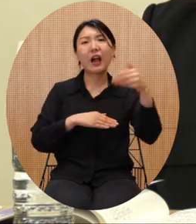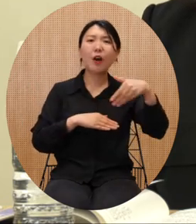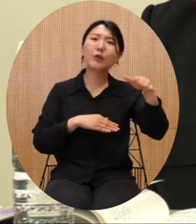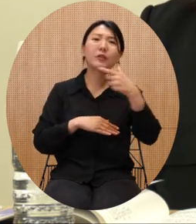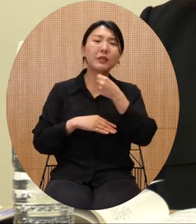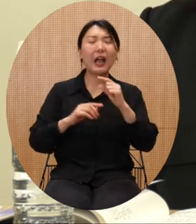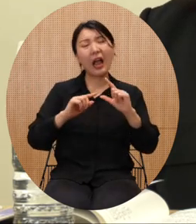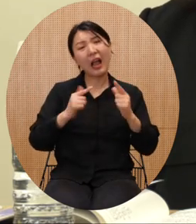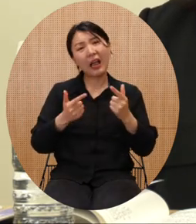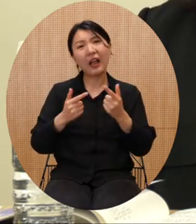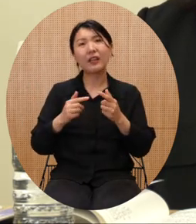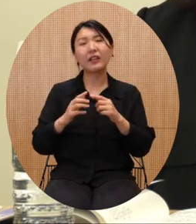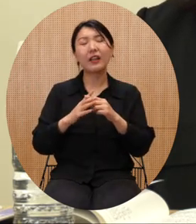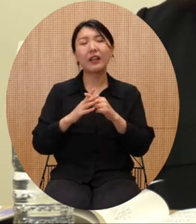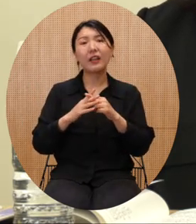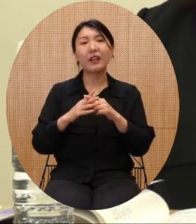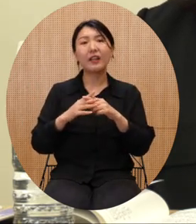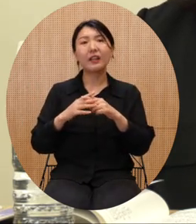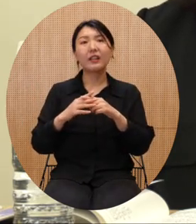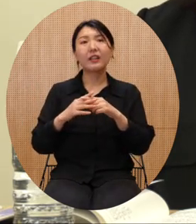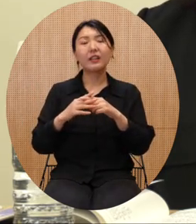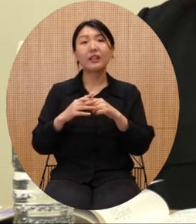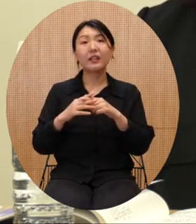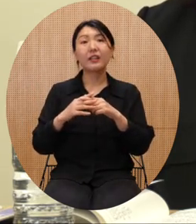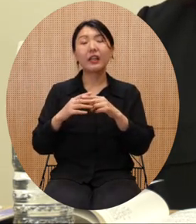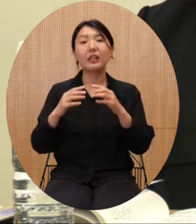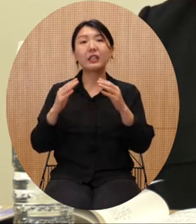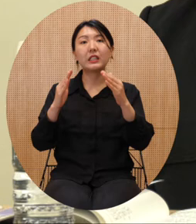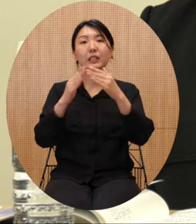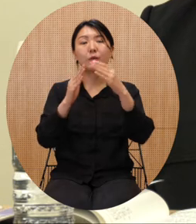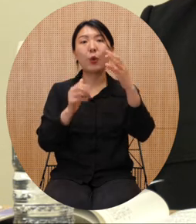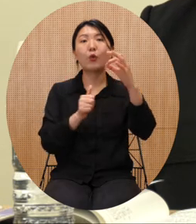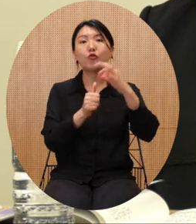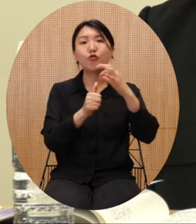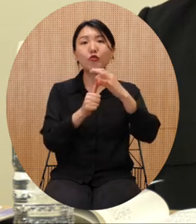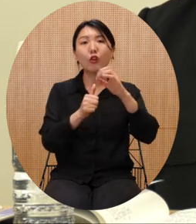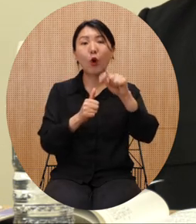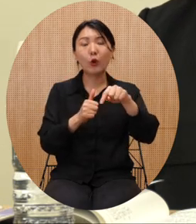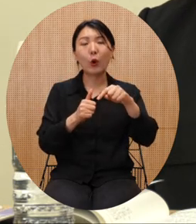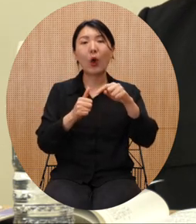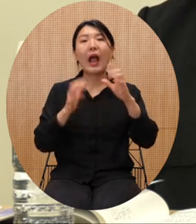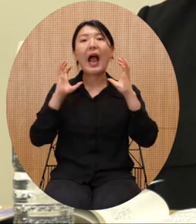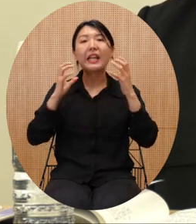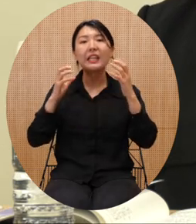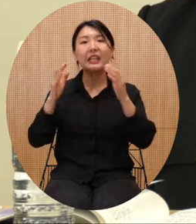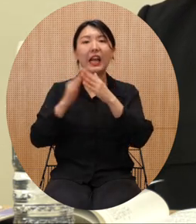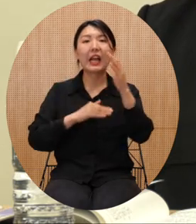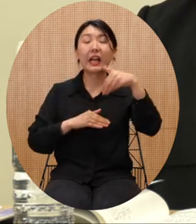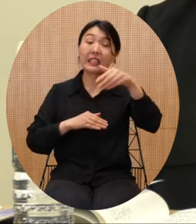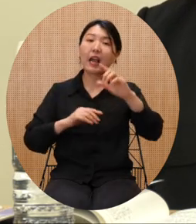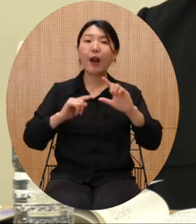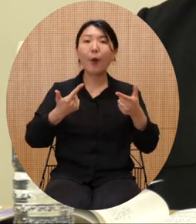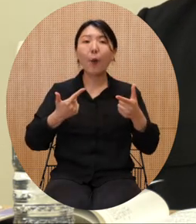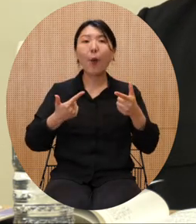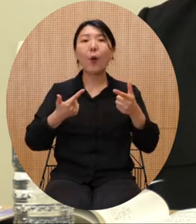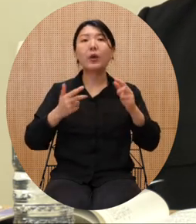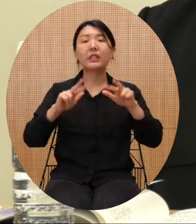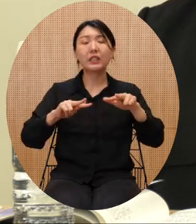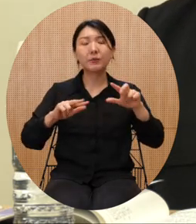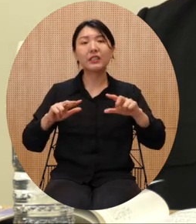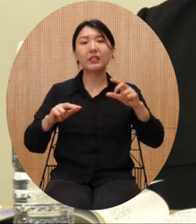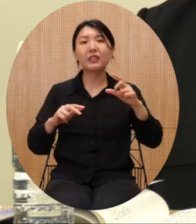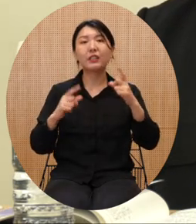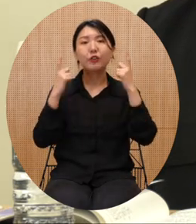지원과 함께 아이들이 이제 이사하지 않고 지금 생활할 수 있는 반경에서 생활이 유지가